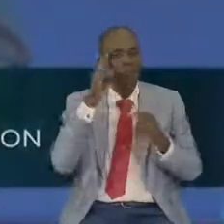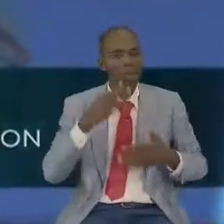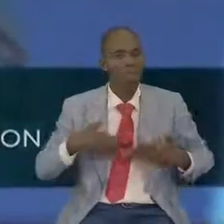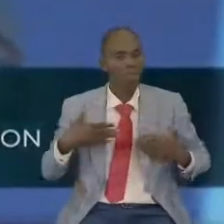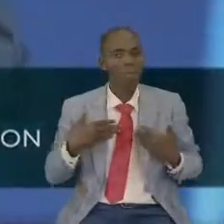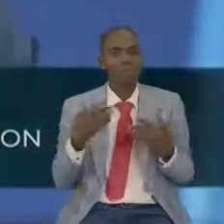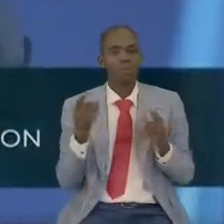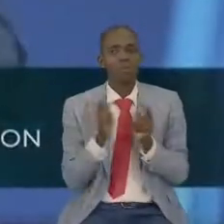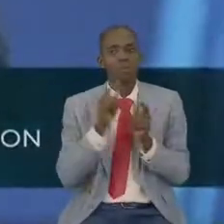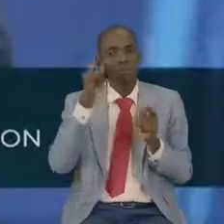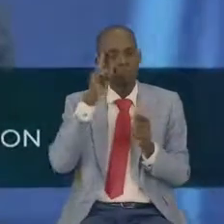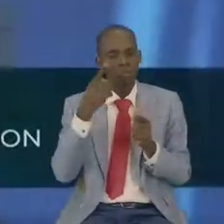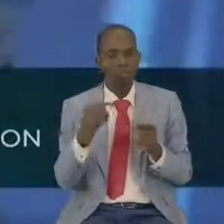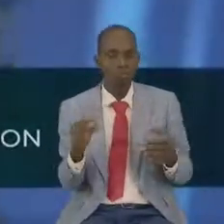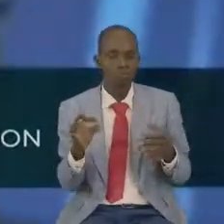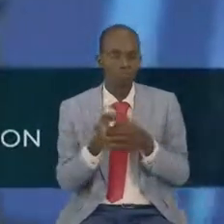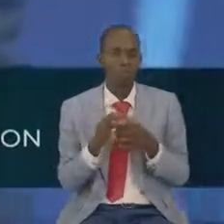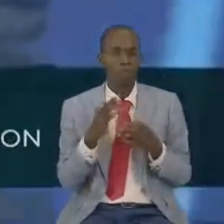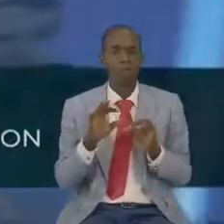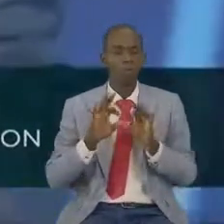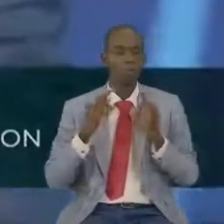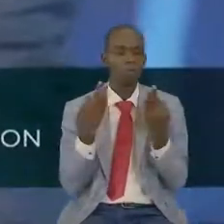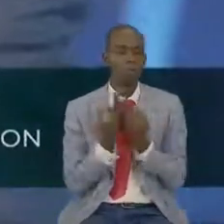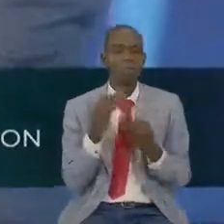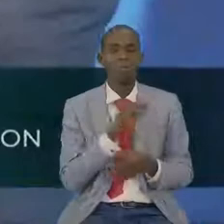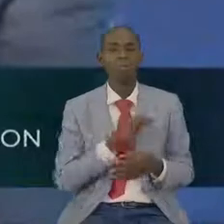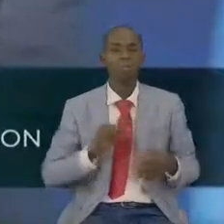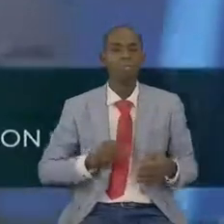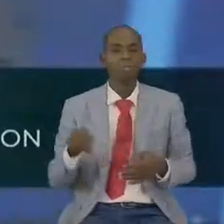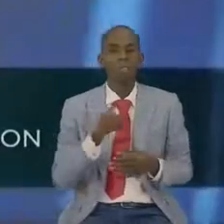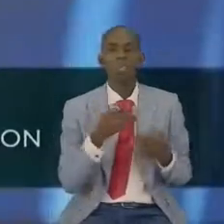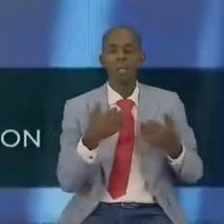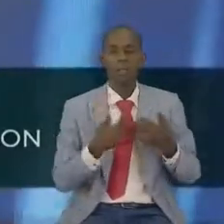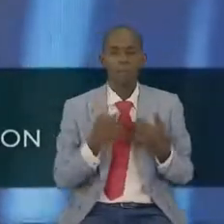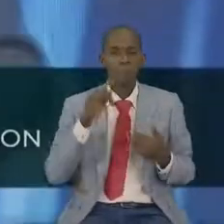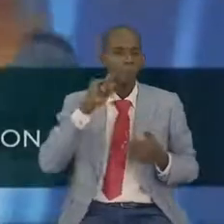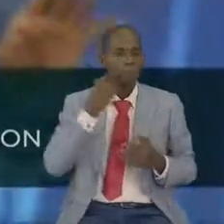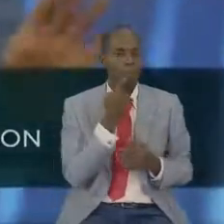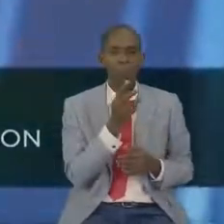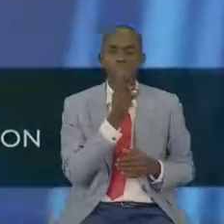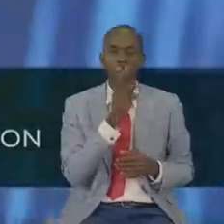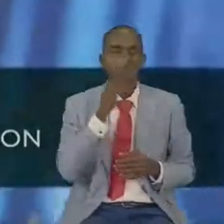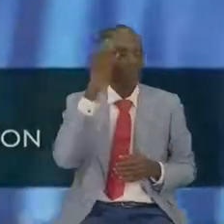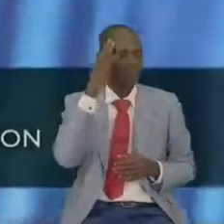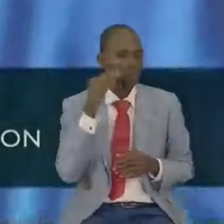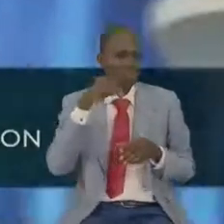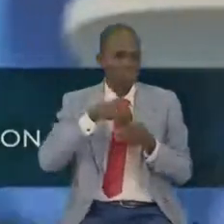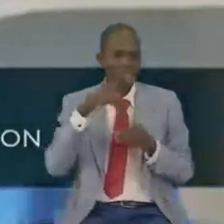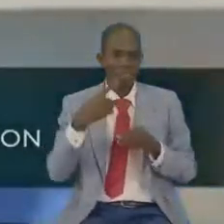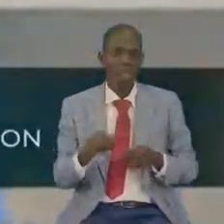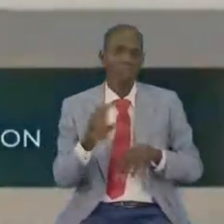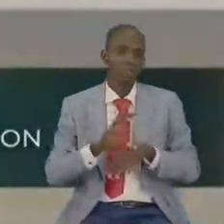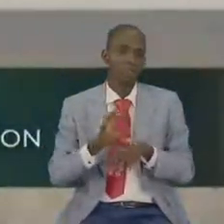de des membres de leur famille, ils ont l'expérience de l'eau amère dans l'assemblée. Deuxième